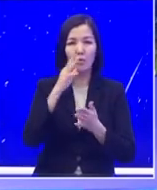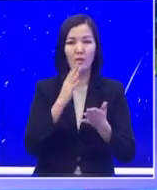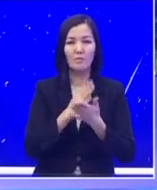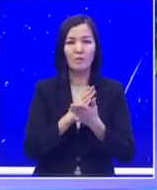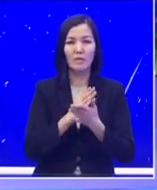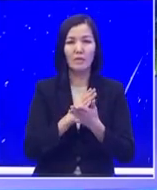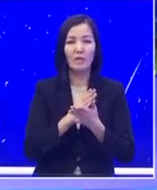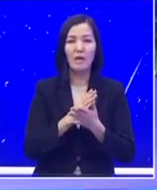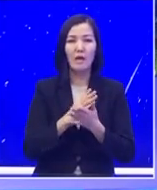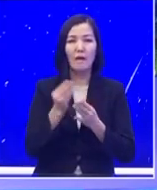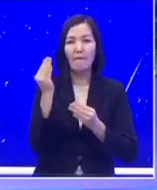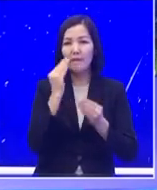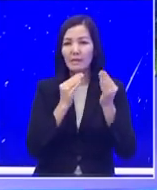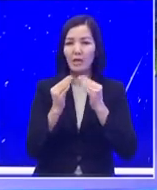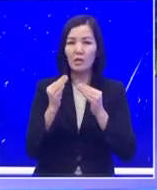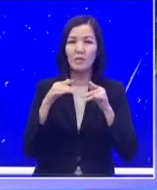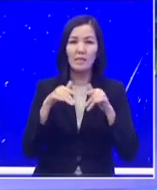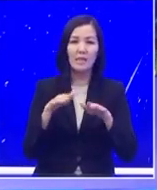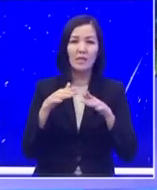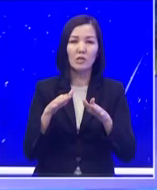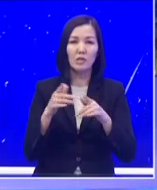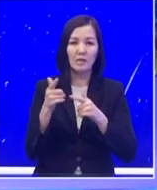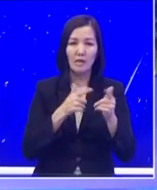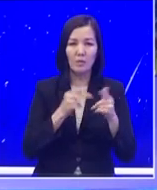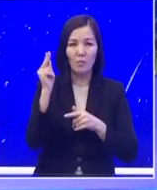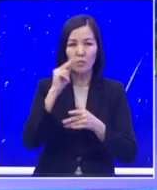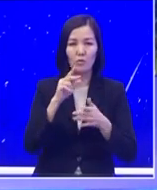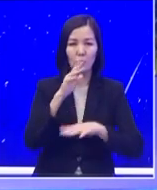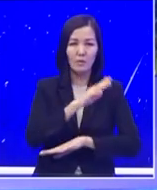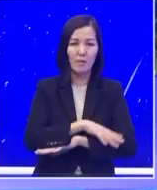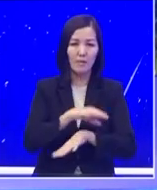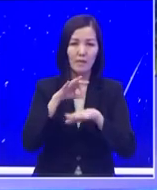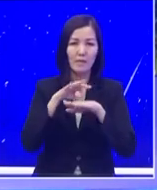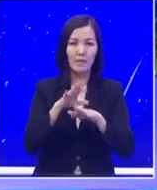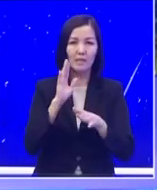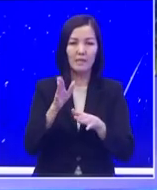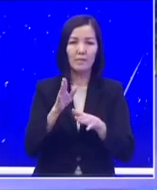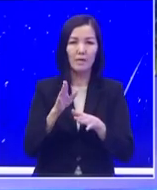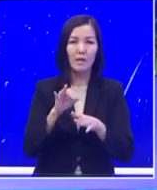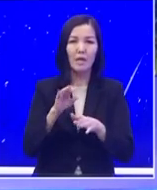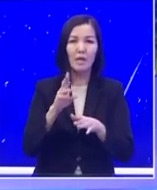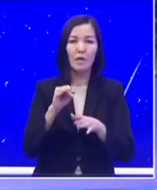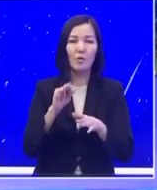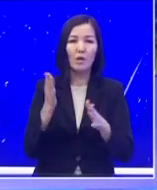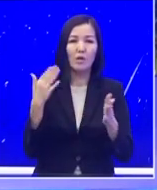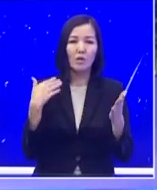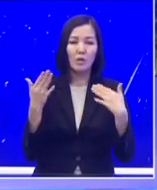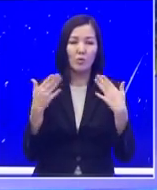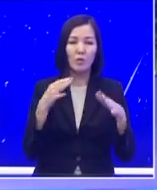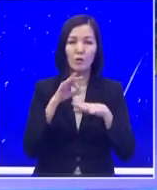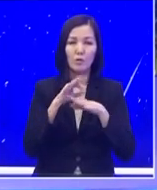жатыр. Алда тіптен визажист тігінші мамандарын дайындатын оқу сабақтарында енгізіп, орталықта йога жаттығулары